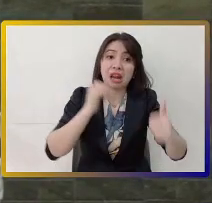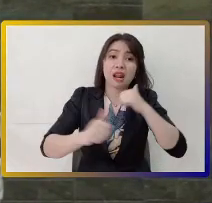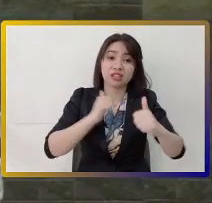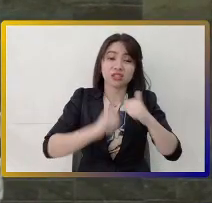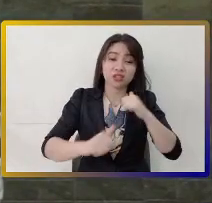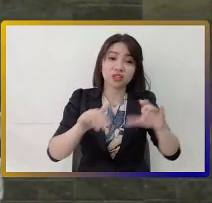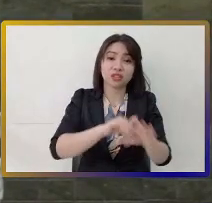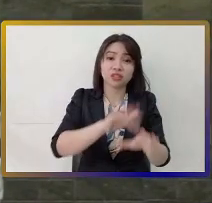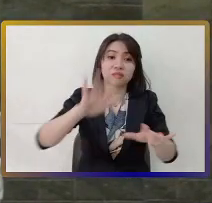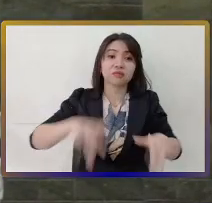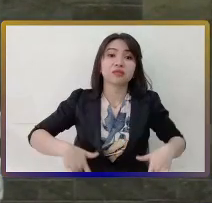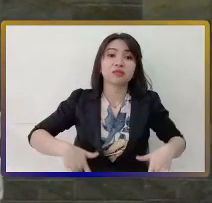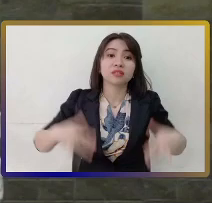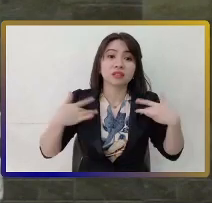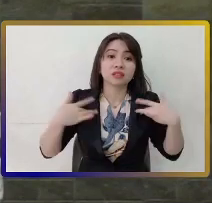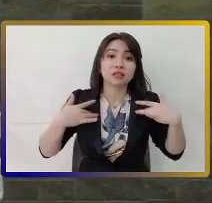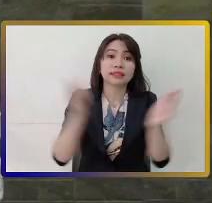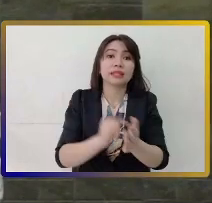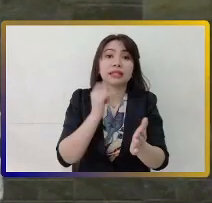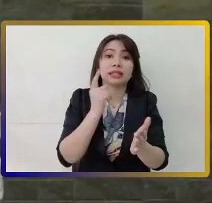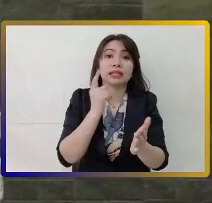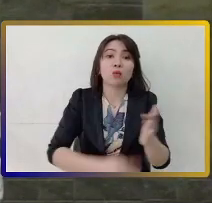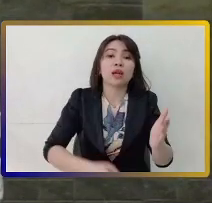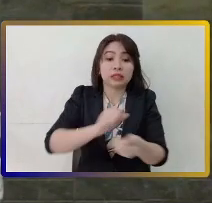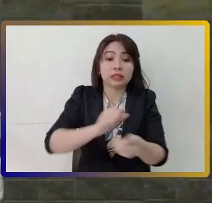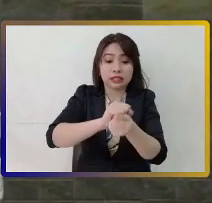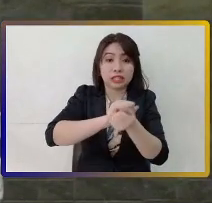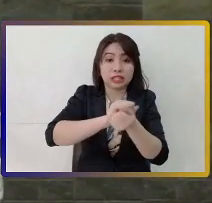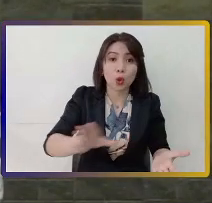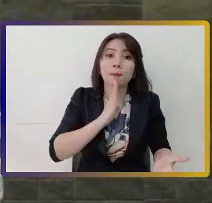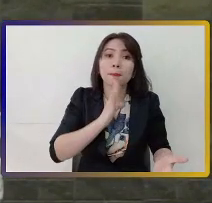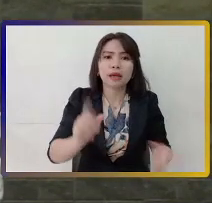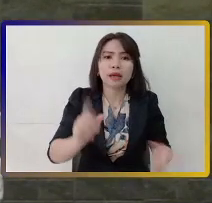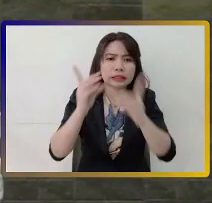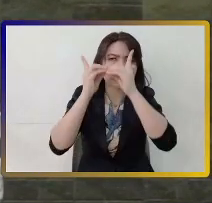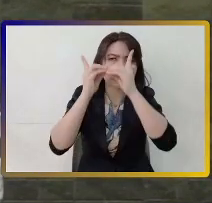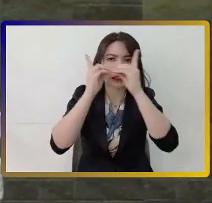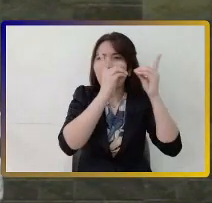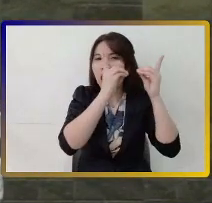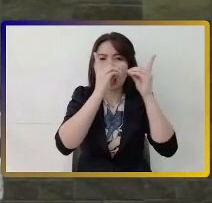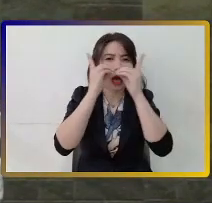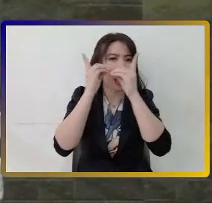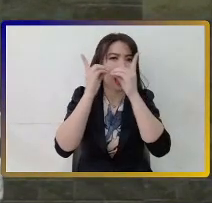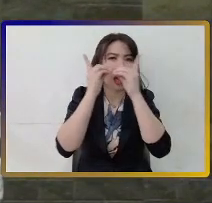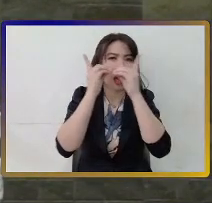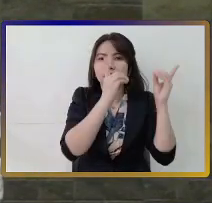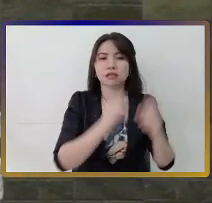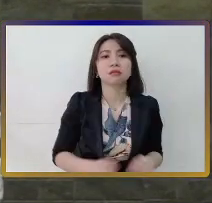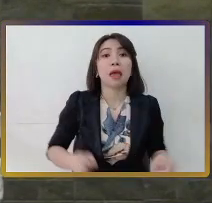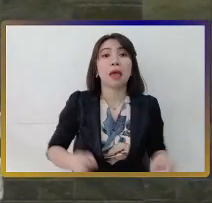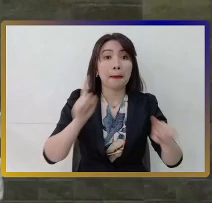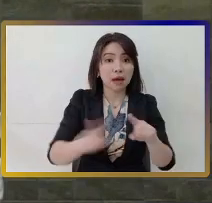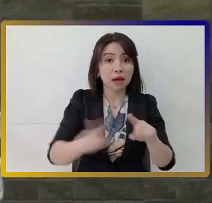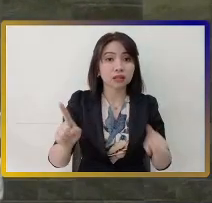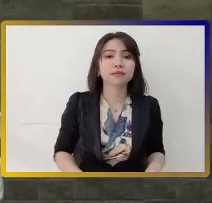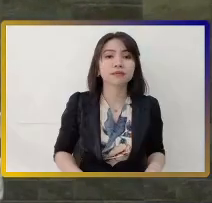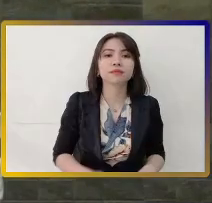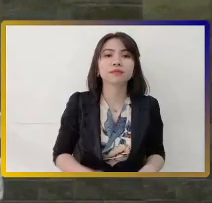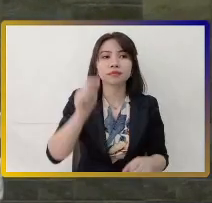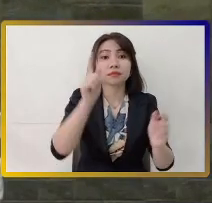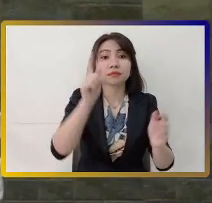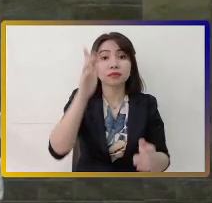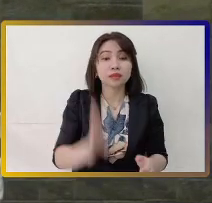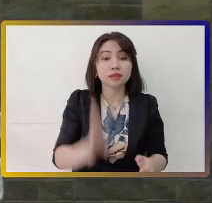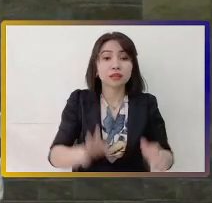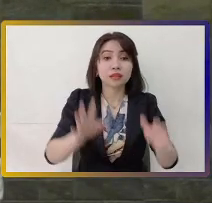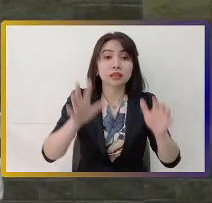pa rin. That is a collateral damage. But you know what? Hindi pinabayaan ng Panginoon na ganun pa rin ang